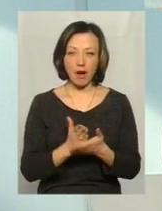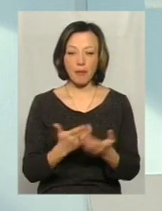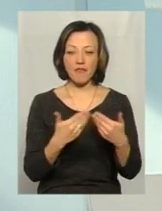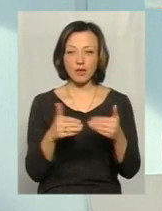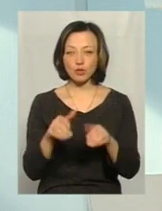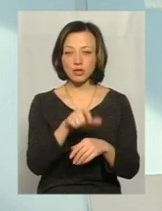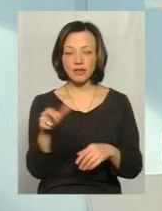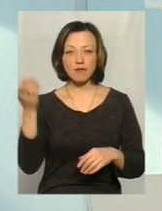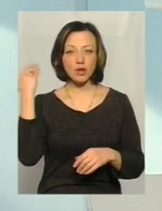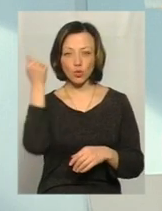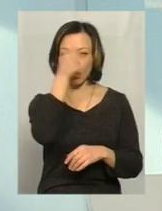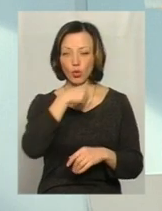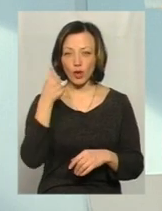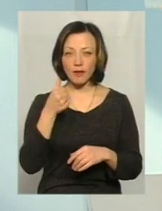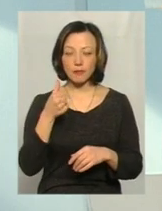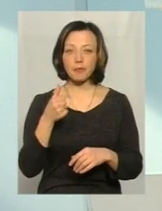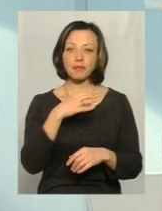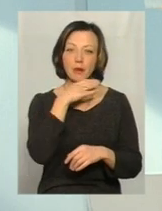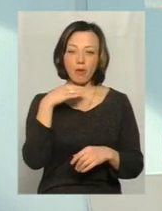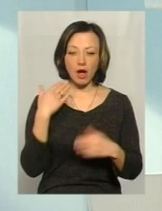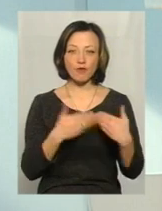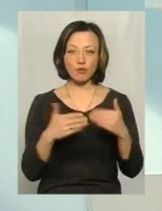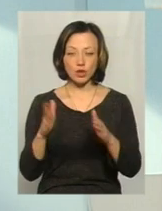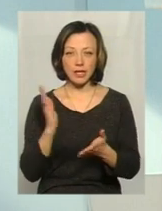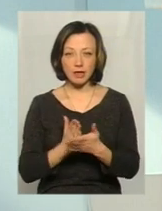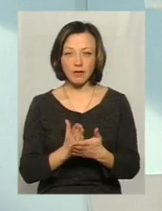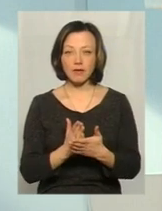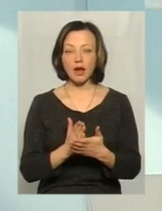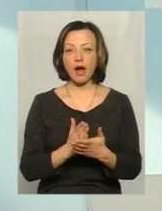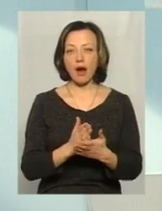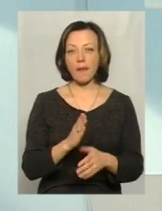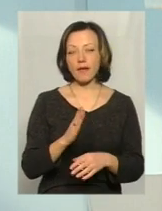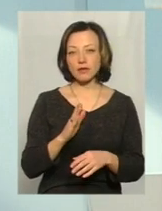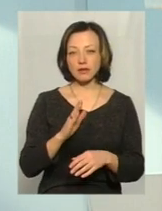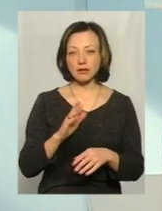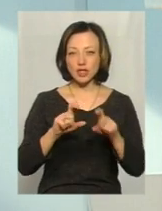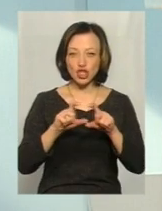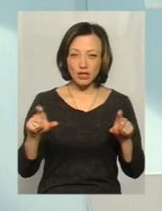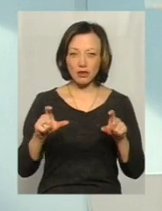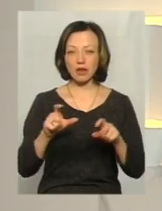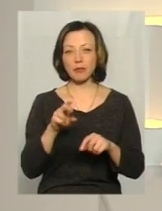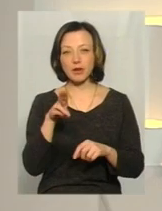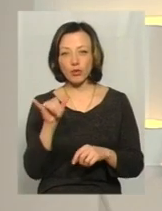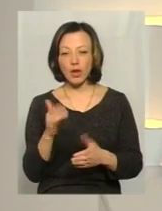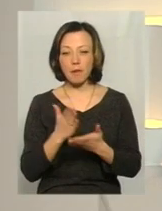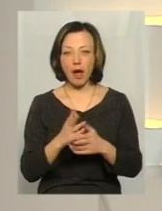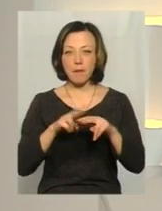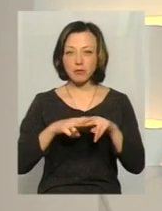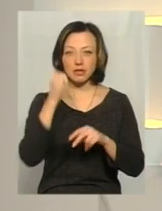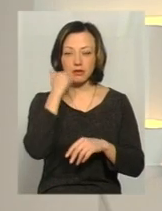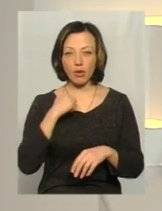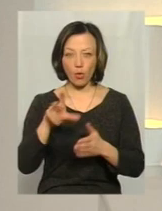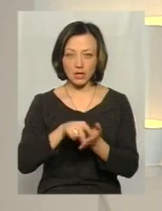випускників минулих років, чи багато випускників ПТНЗ, ВНЗ, які мають паспорти саме старого